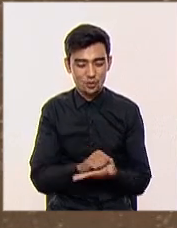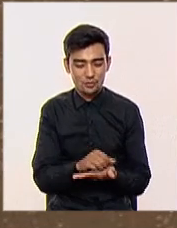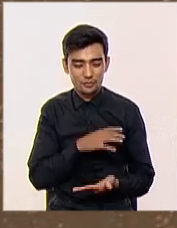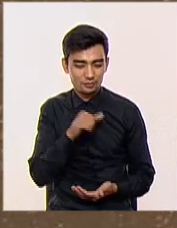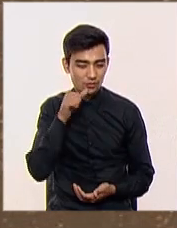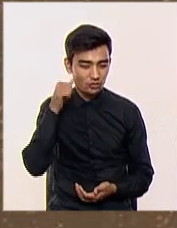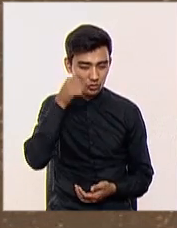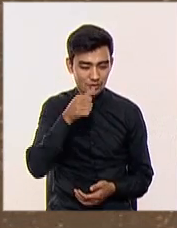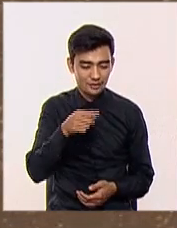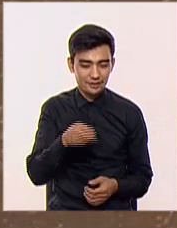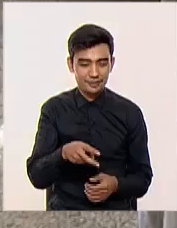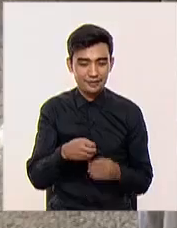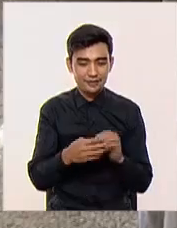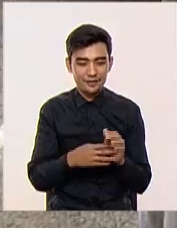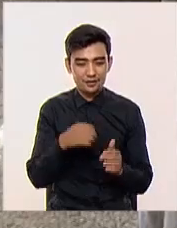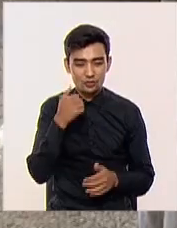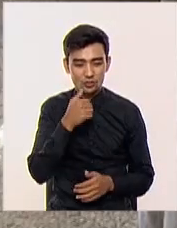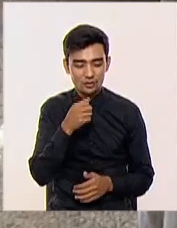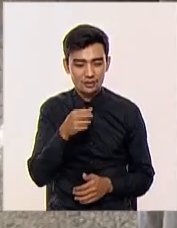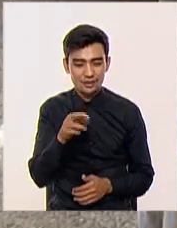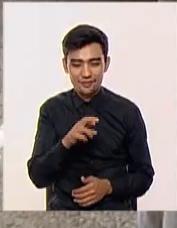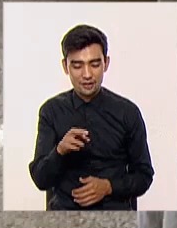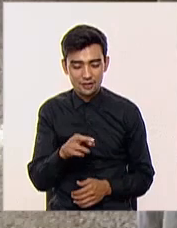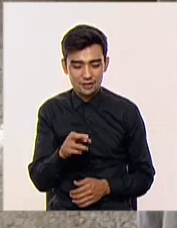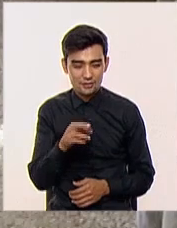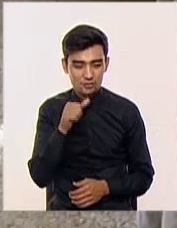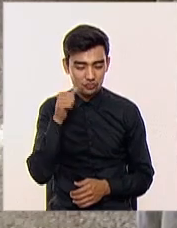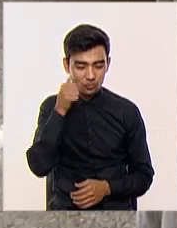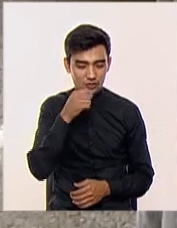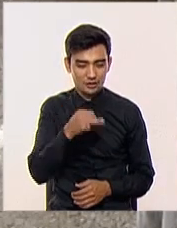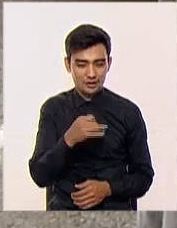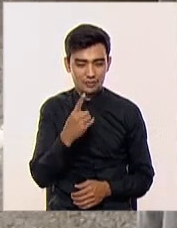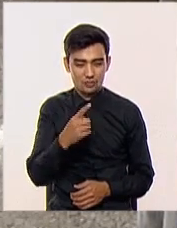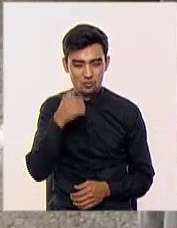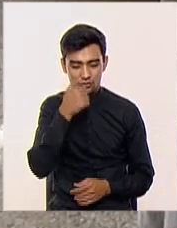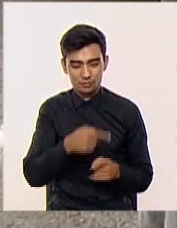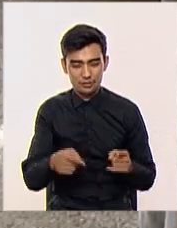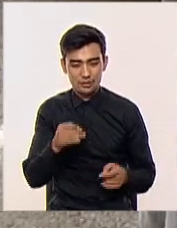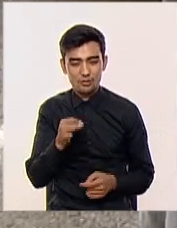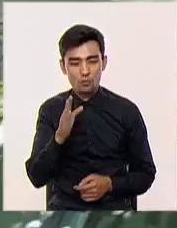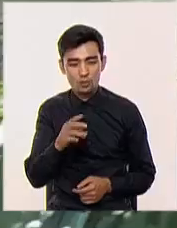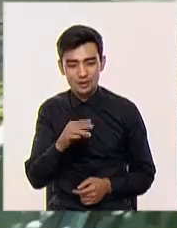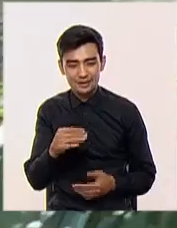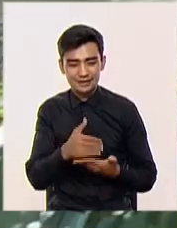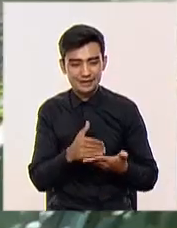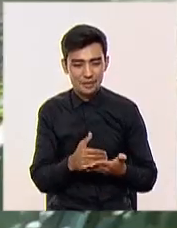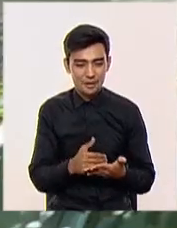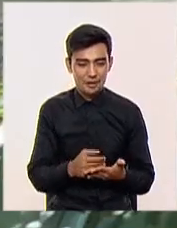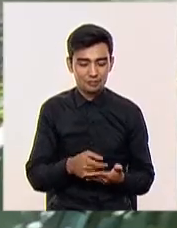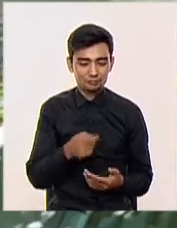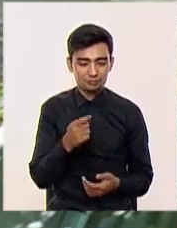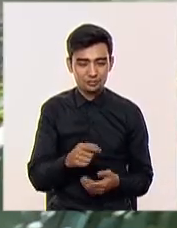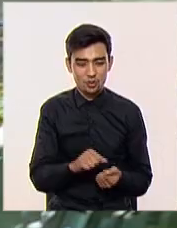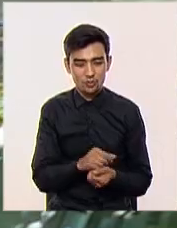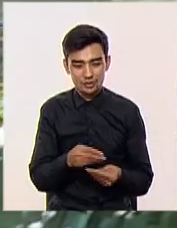прошлого года. По старым правилам, приобрести авто на них нужно было успеть в течение одного года. Неизвестно, будет ли система скидочных сертификатов